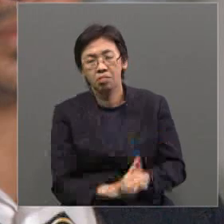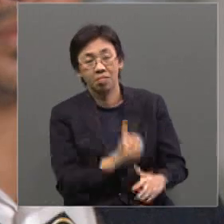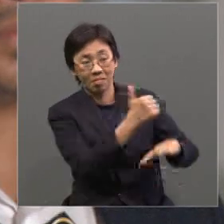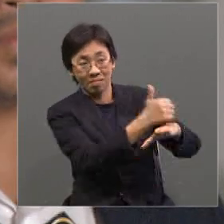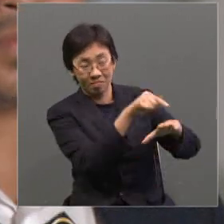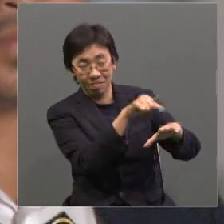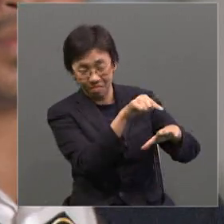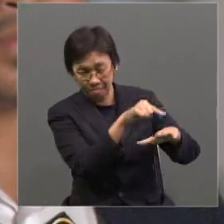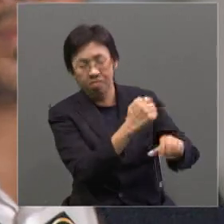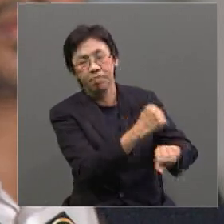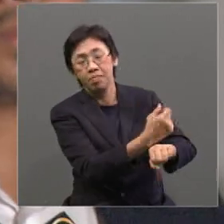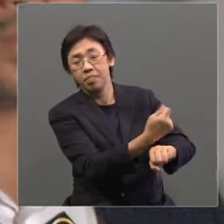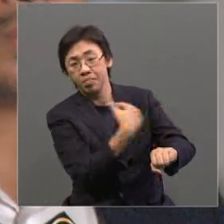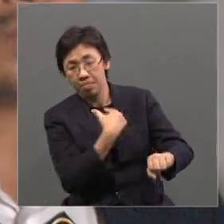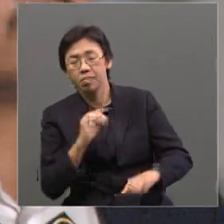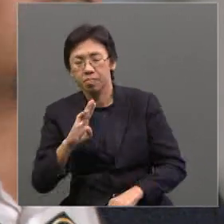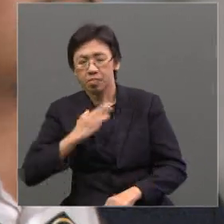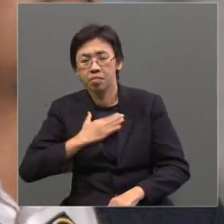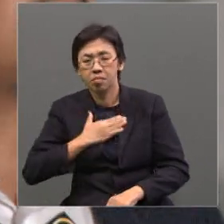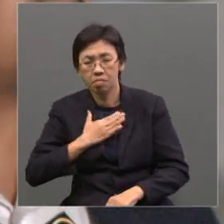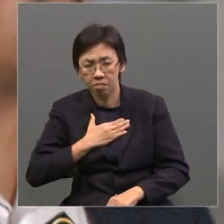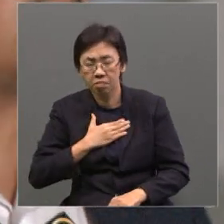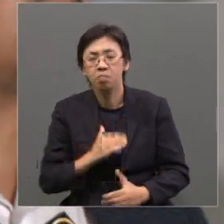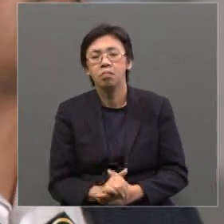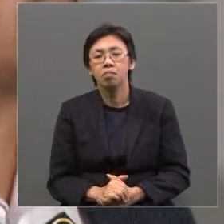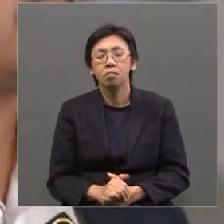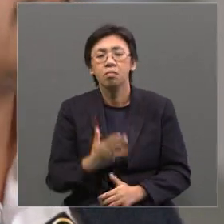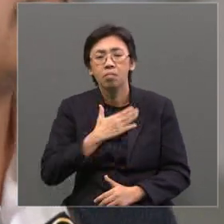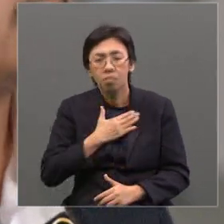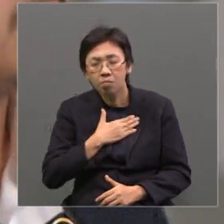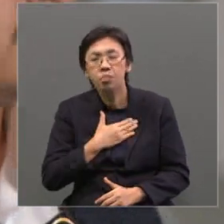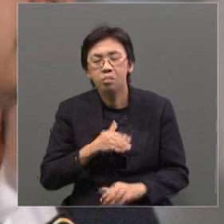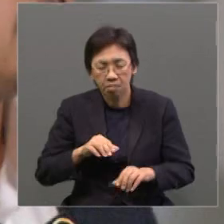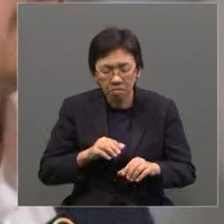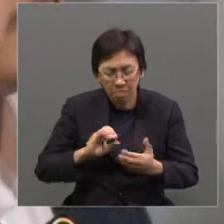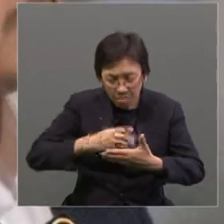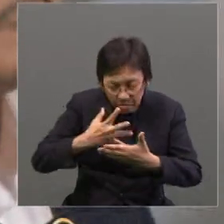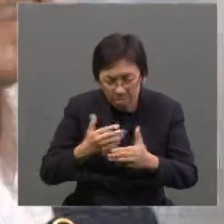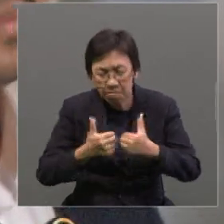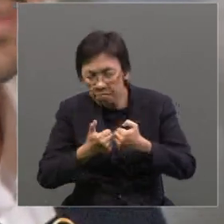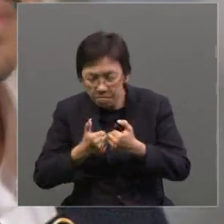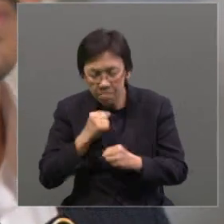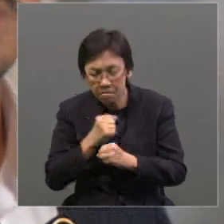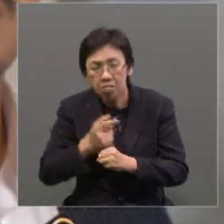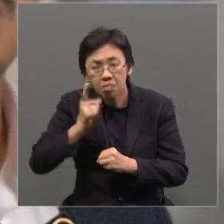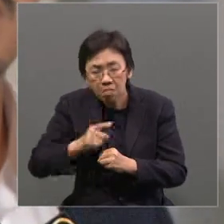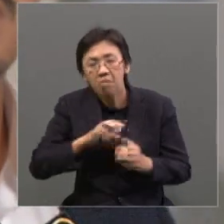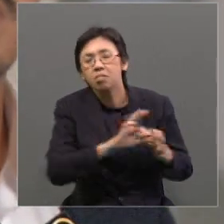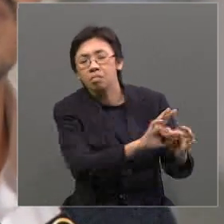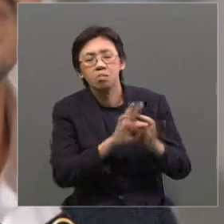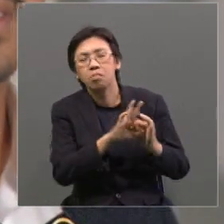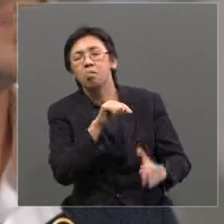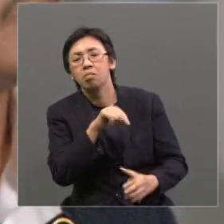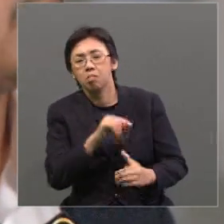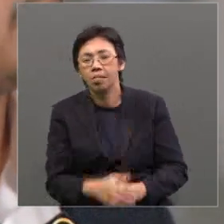ขามาจ้างงานบริษัทผมเราก็มีการผลิตเกมไปให้เขาจริงมันก็เลยมีเส้นทางที่มันเกี่ยวโยงกันมีแค่นี้เองครับ